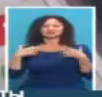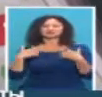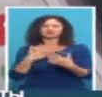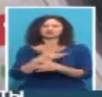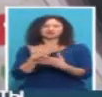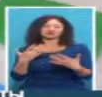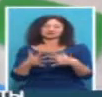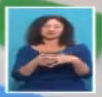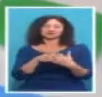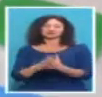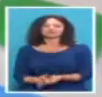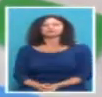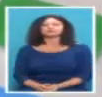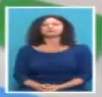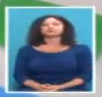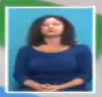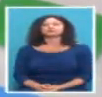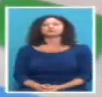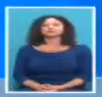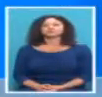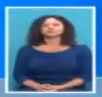Елена Веретельник, телеканал «Кустанай».